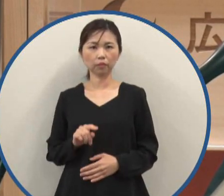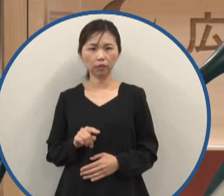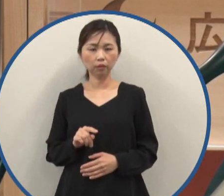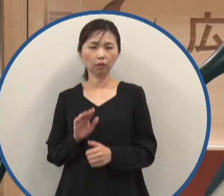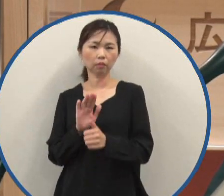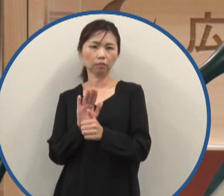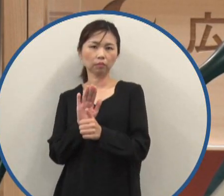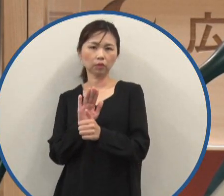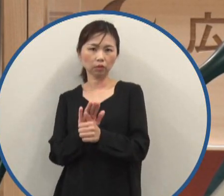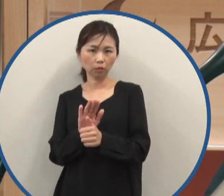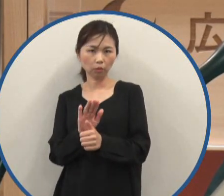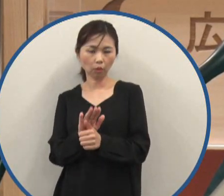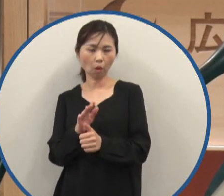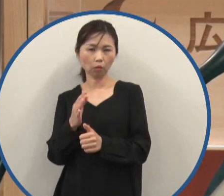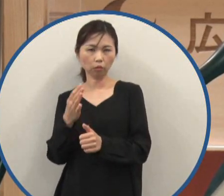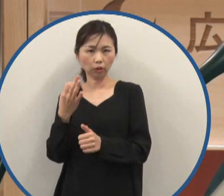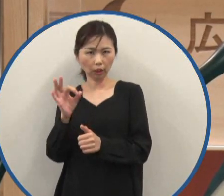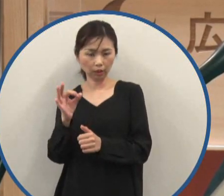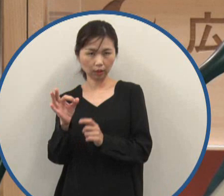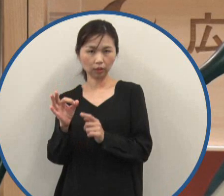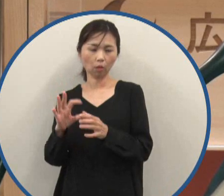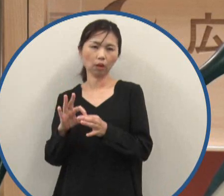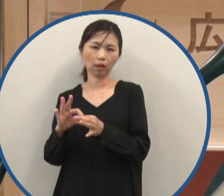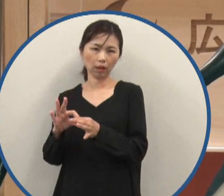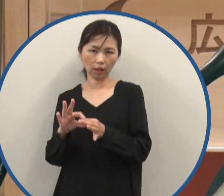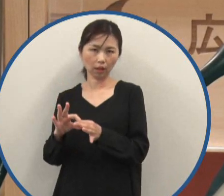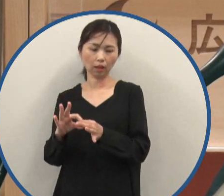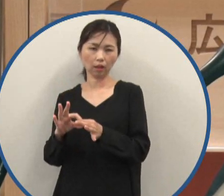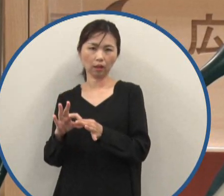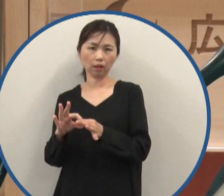協力き、あの支援金との関係で、